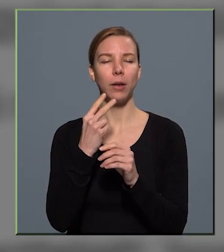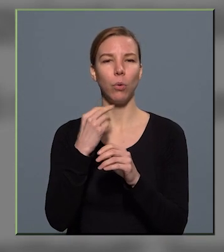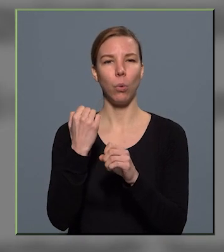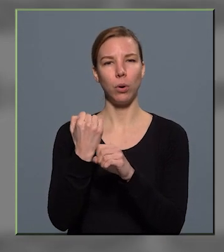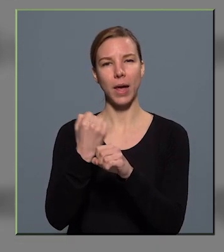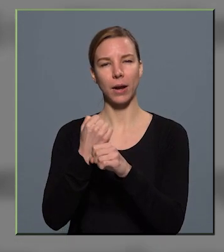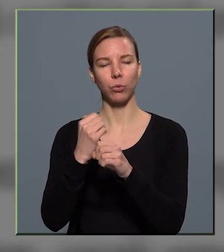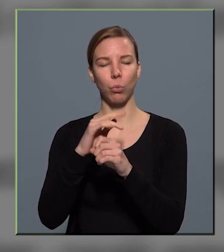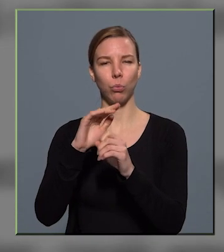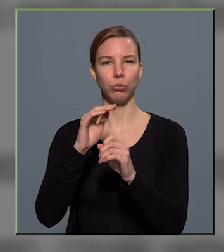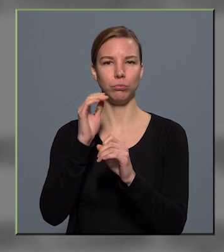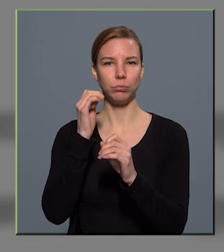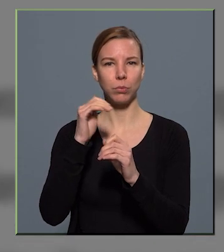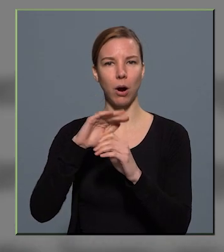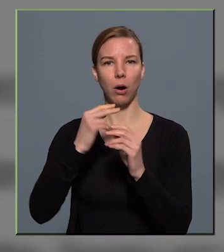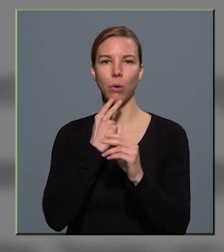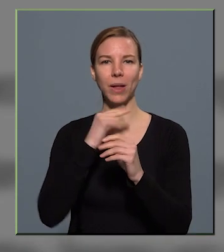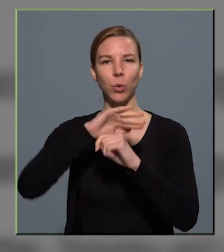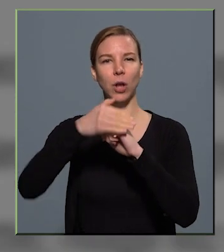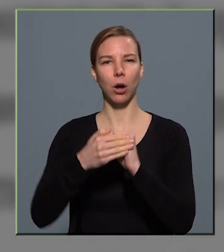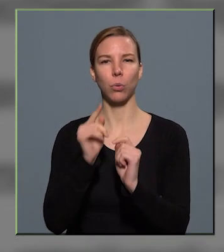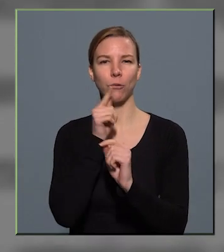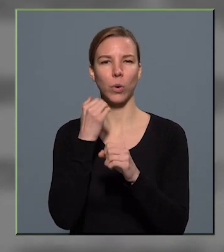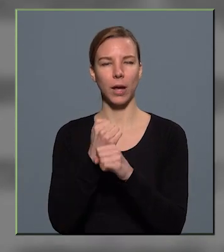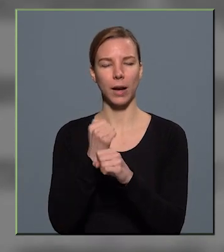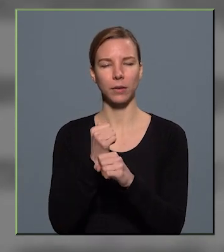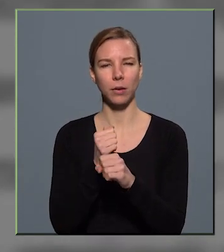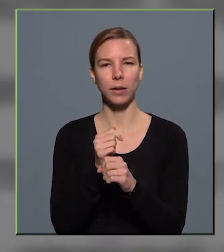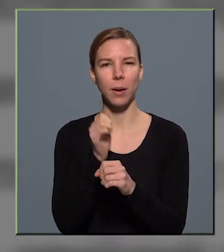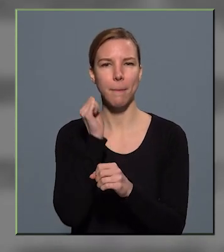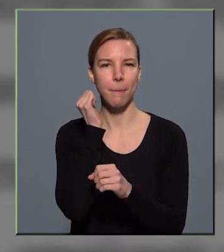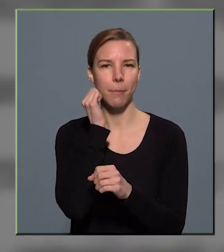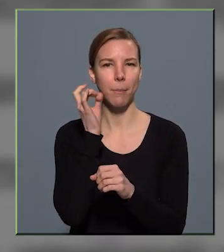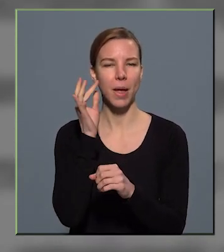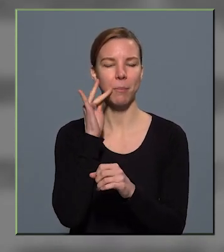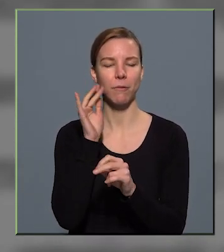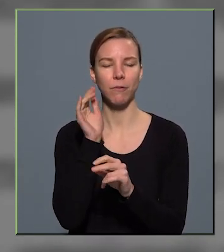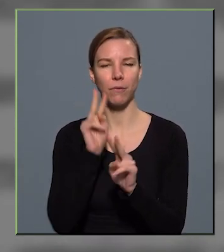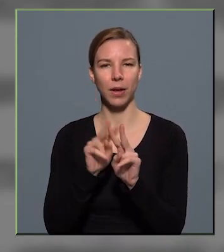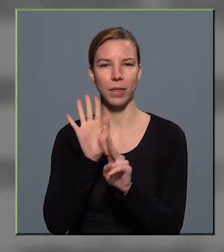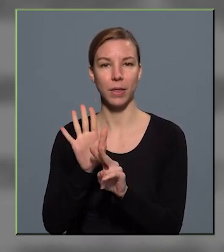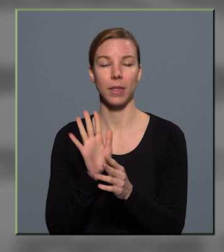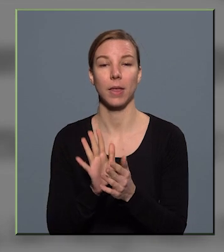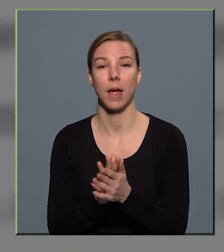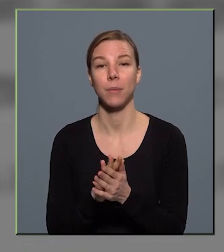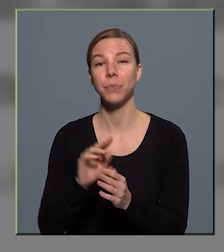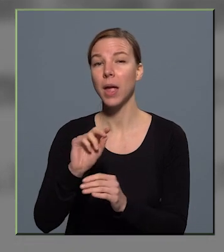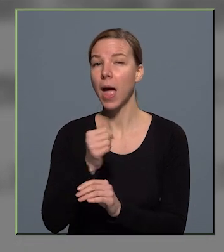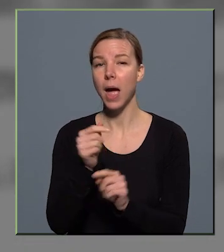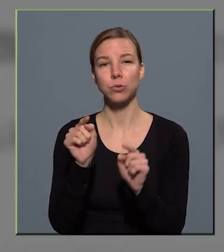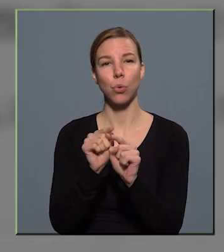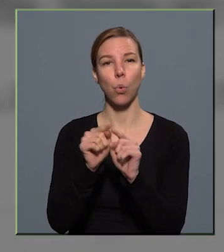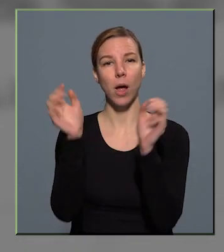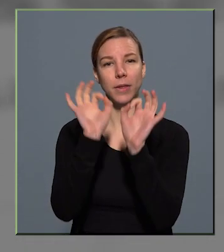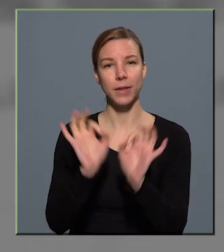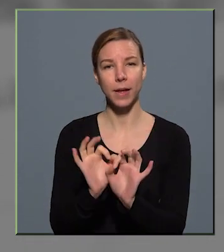számára. Beszédében kiemelte, hogy ez lesz a cég első olyan üzeme, amelyben kizárólag elektromos